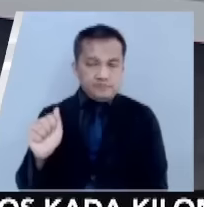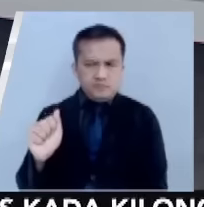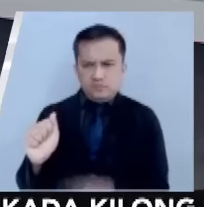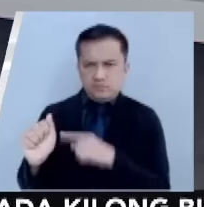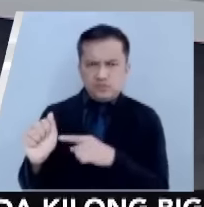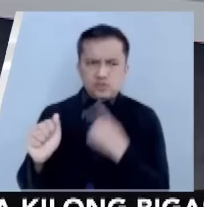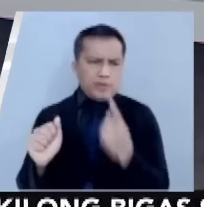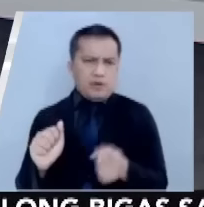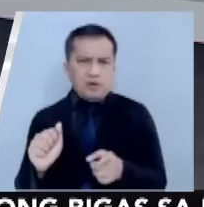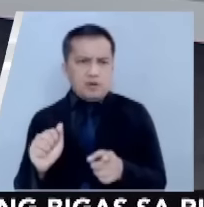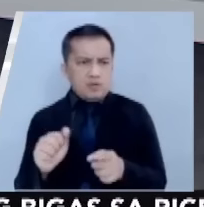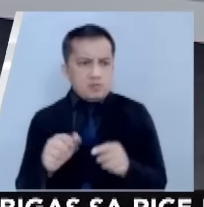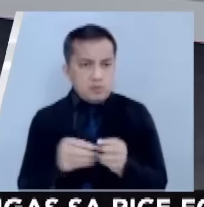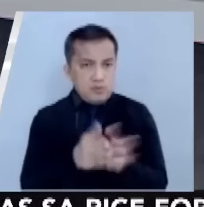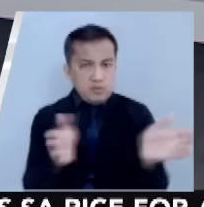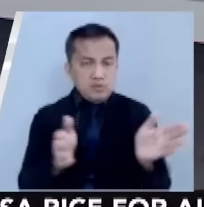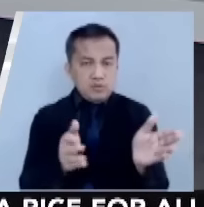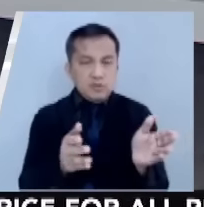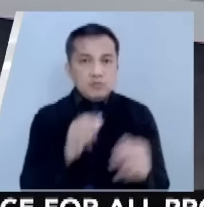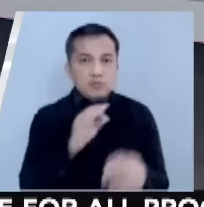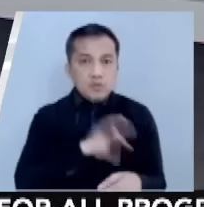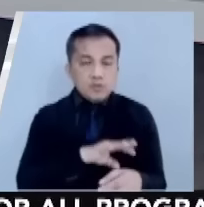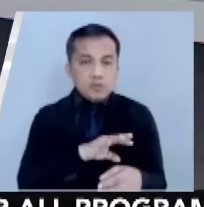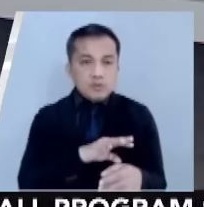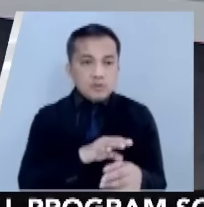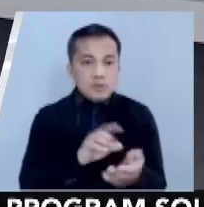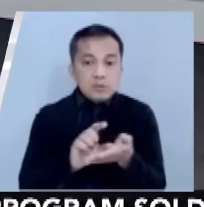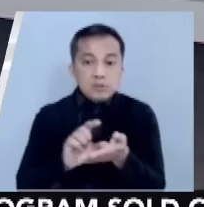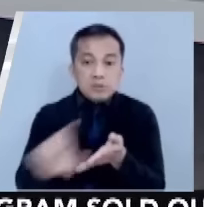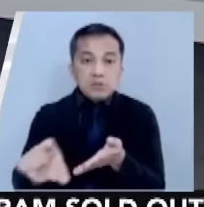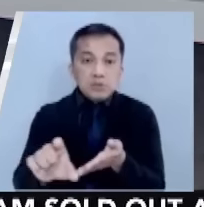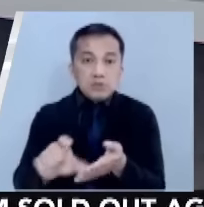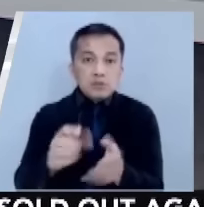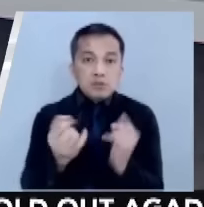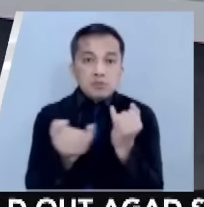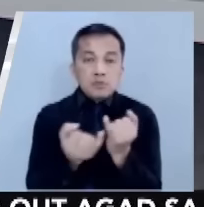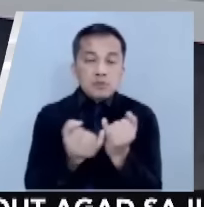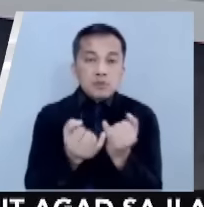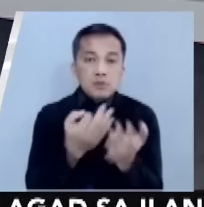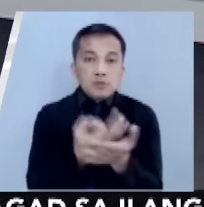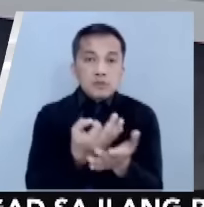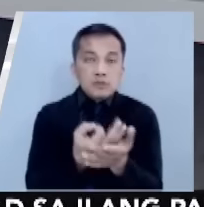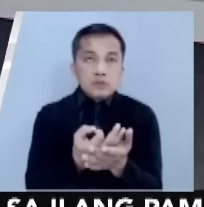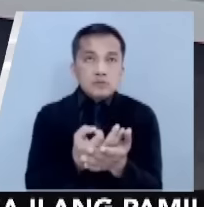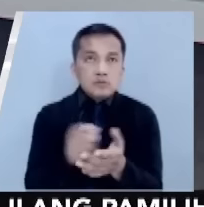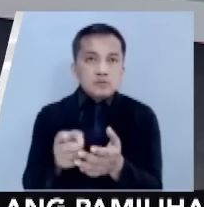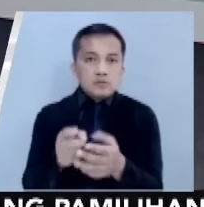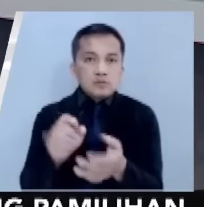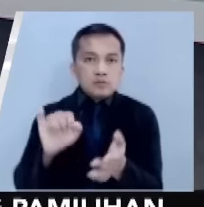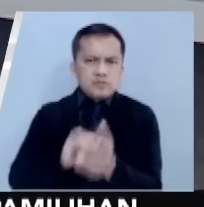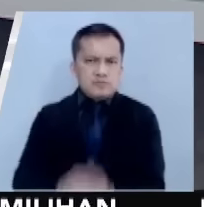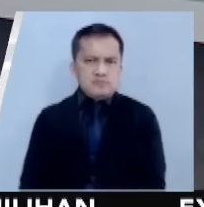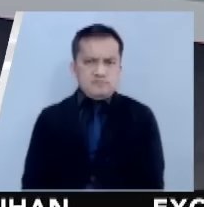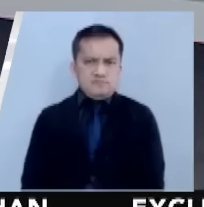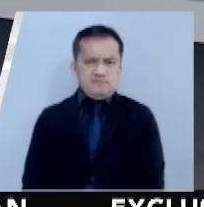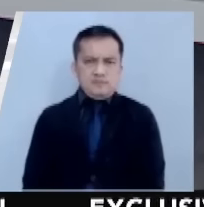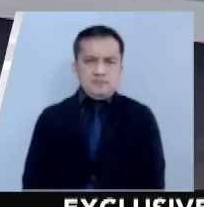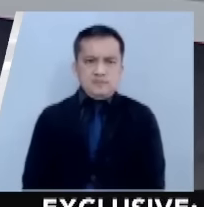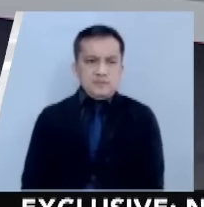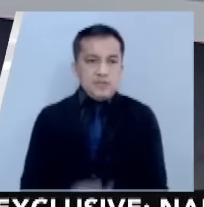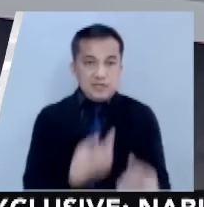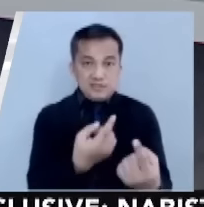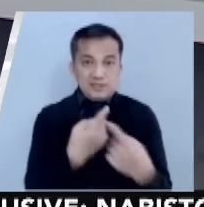na palawakin ang benefit package, inilagak ng PhilHealth ang pondo sa mga investment. ang sagot ng PhilHealth